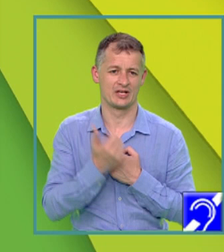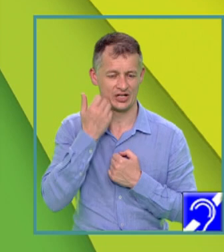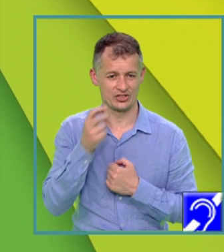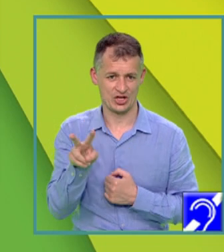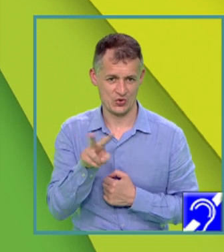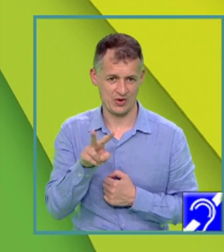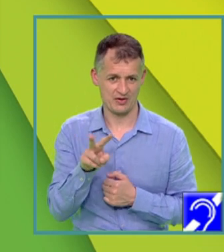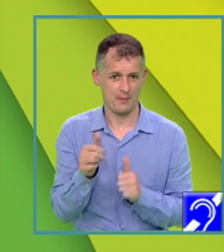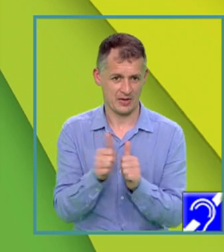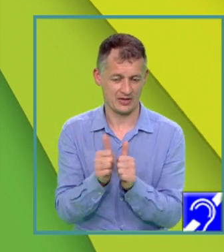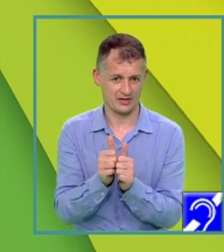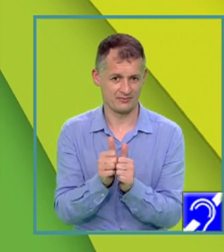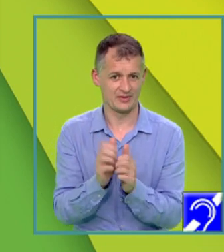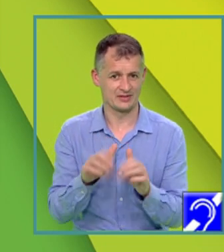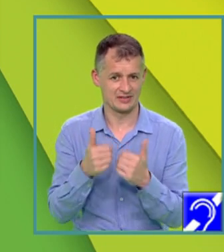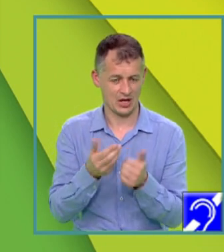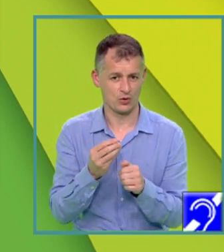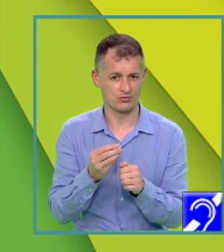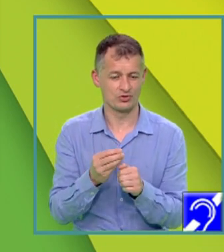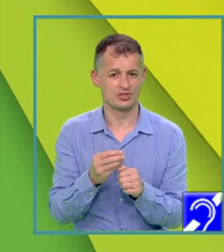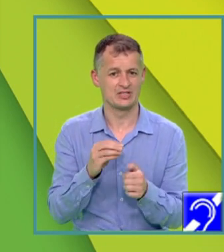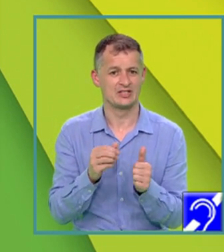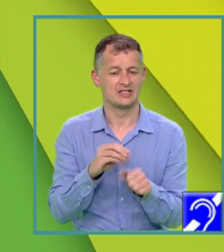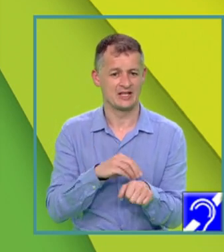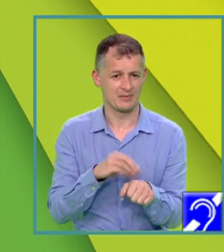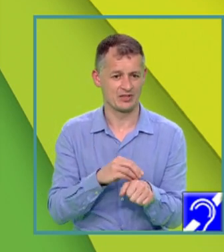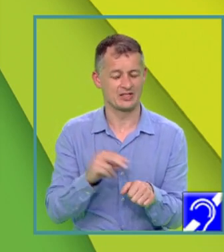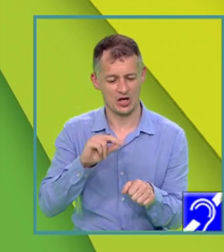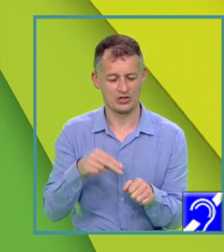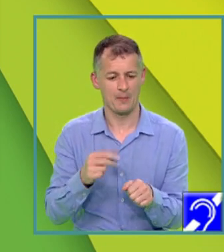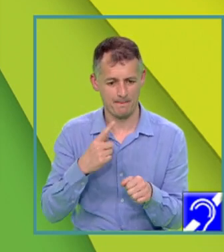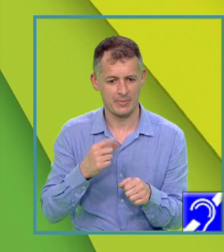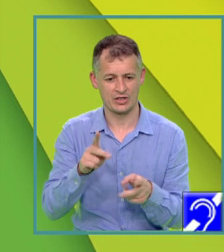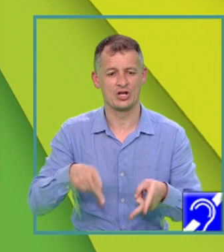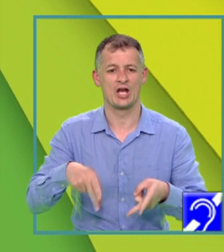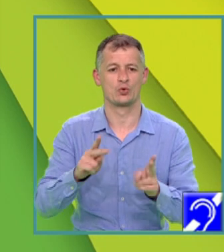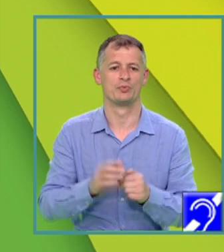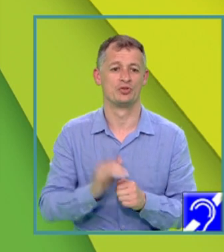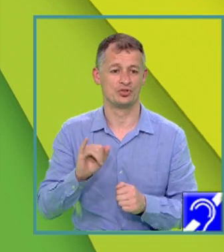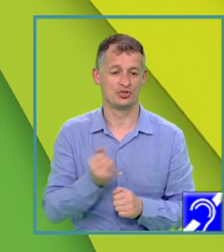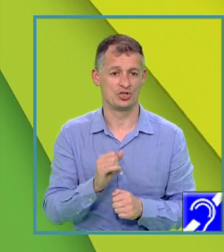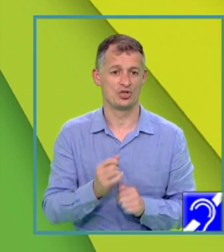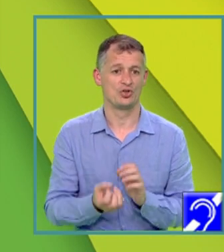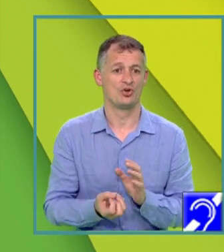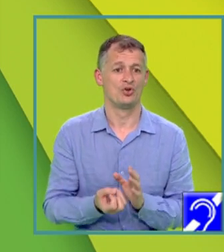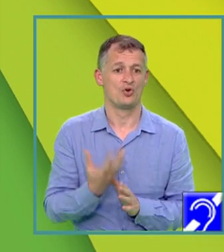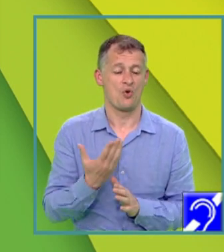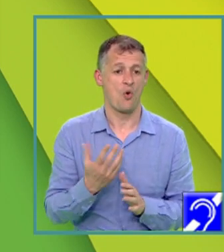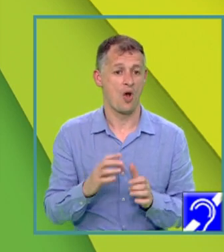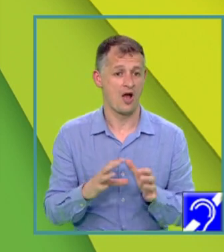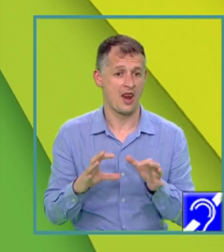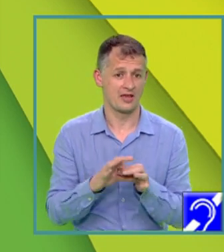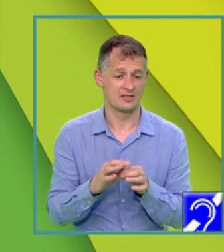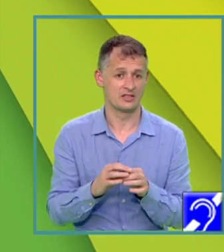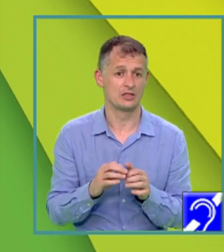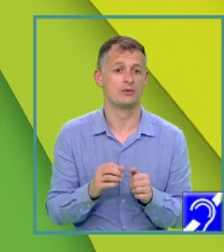doi parteneri își împărtășesc sentimentele și sunt de acord să pornească la drum, și noua alianță, concubinaj